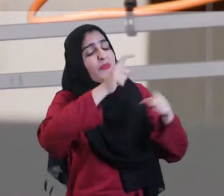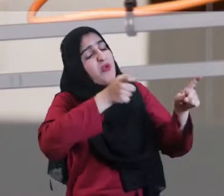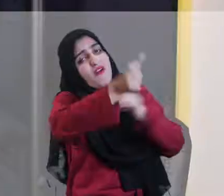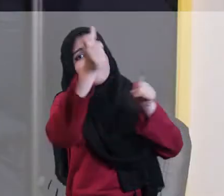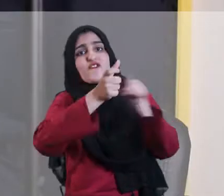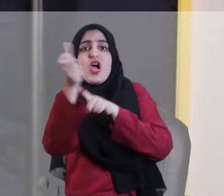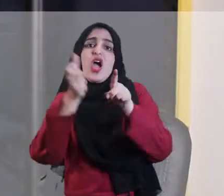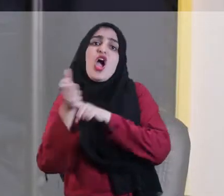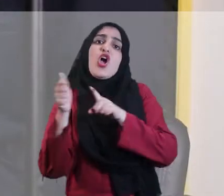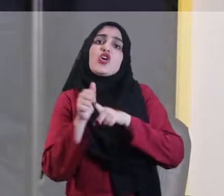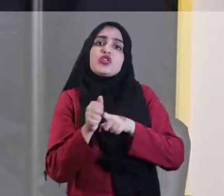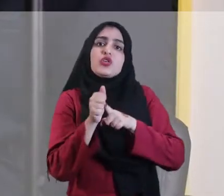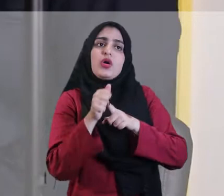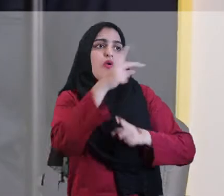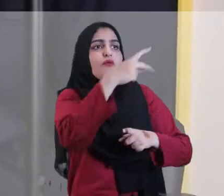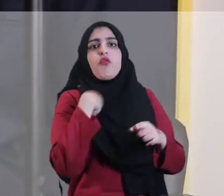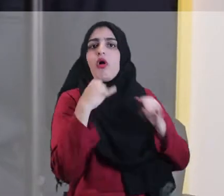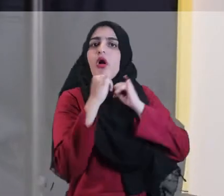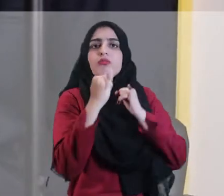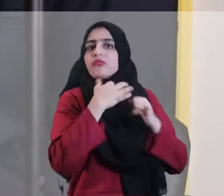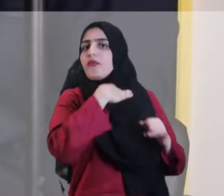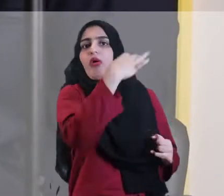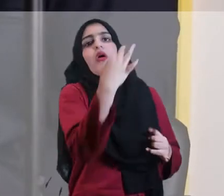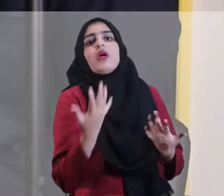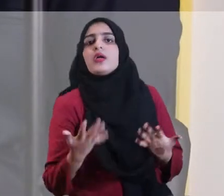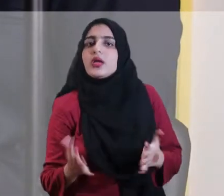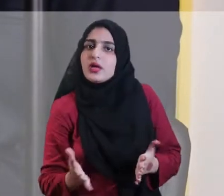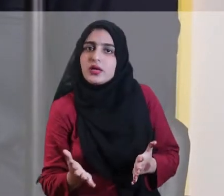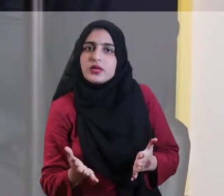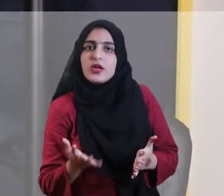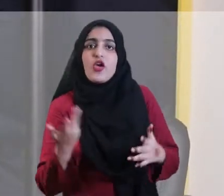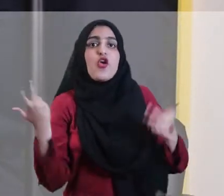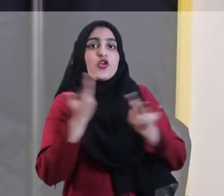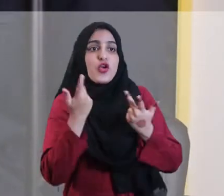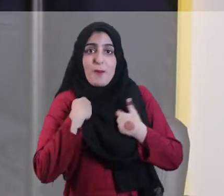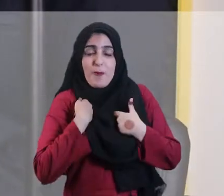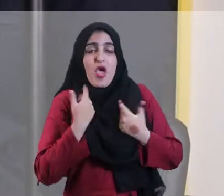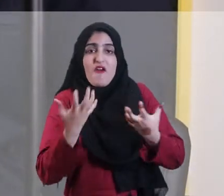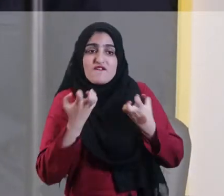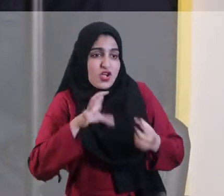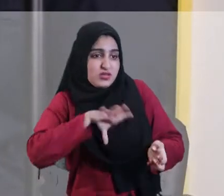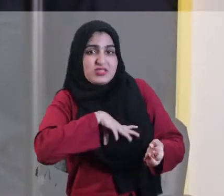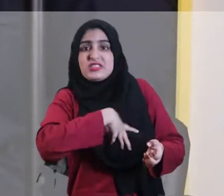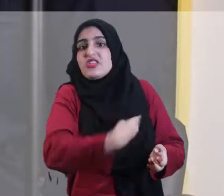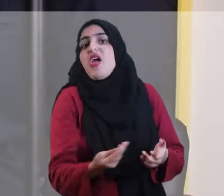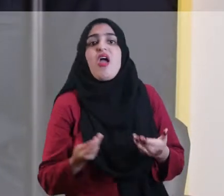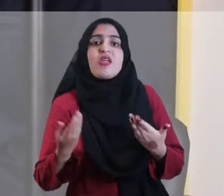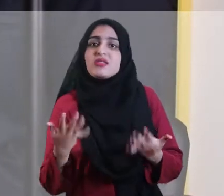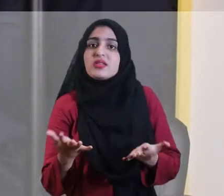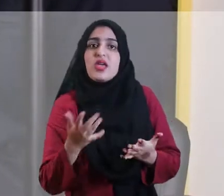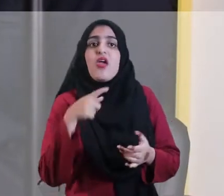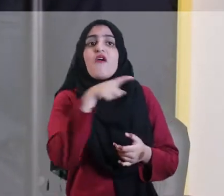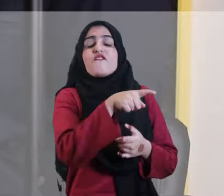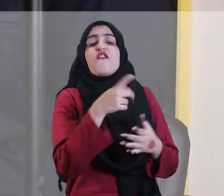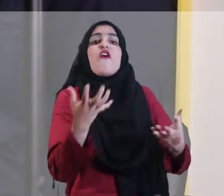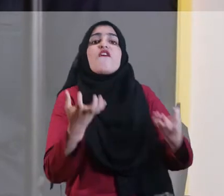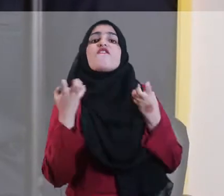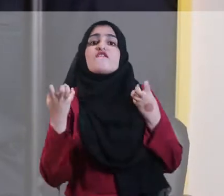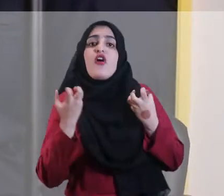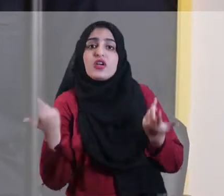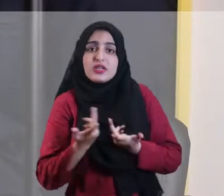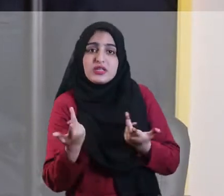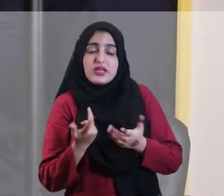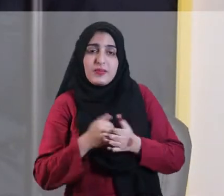कर दे रखा हो जाए क्योंकि आप डिस्ट्रेक्शन नहीं चाहते चाहते चाहते हैं कि